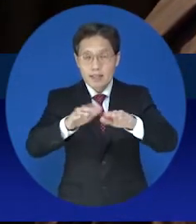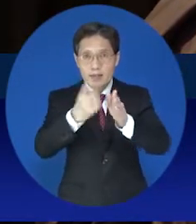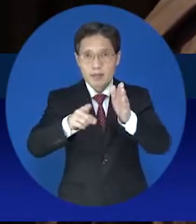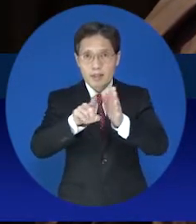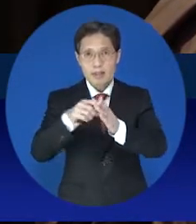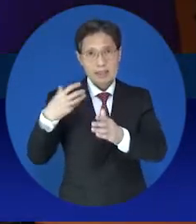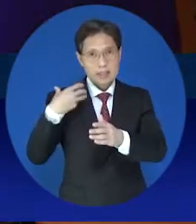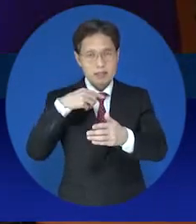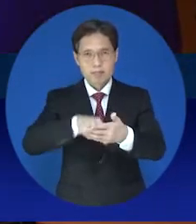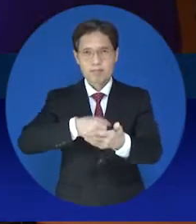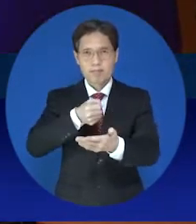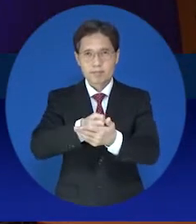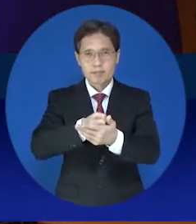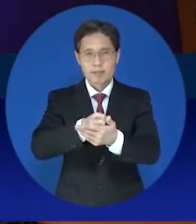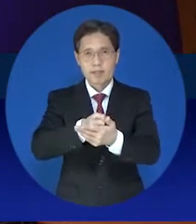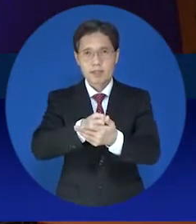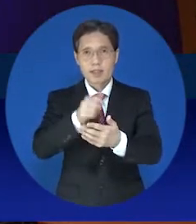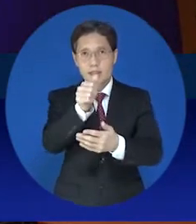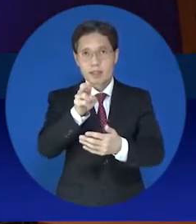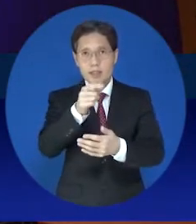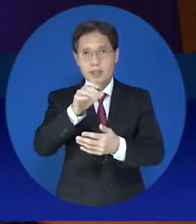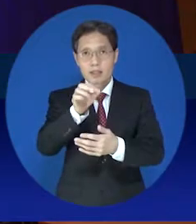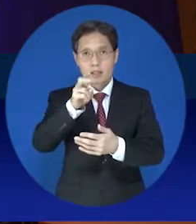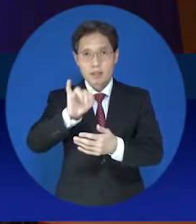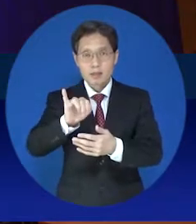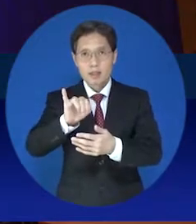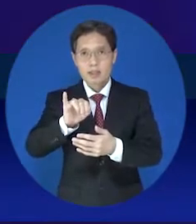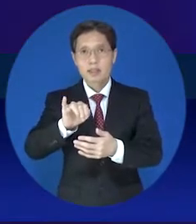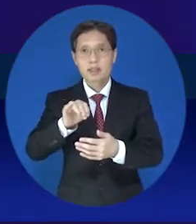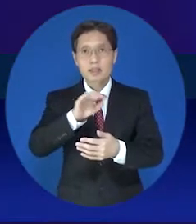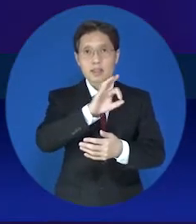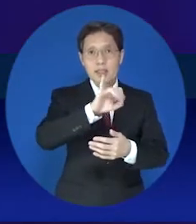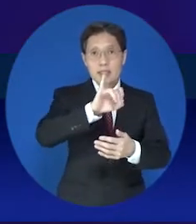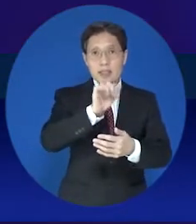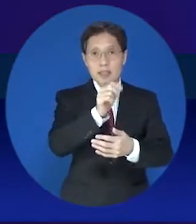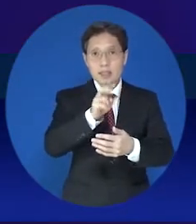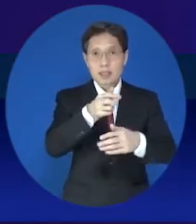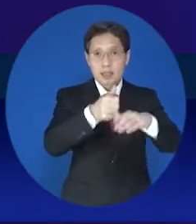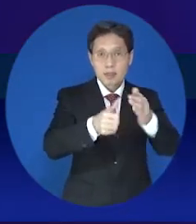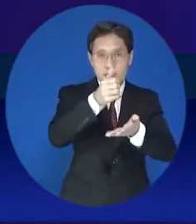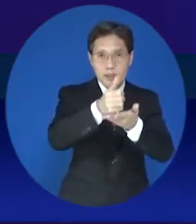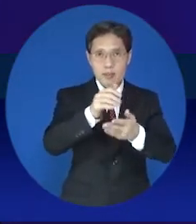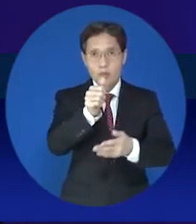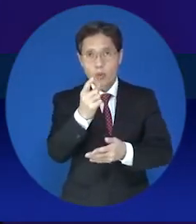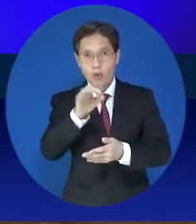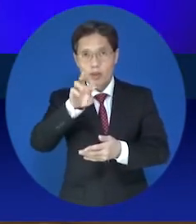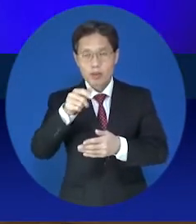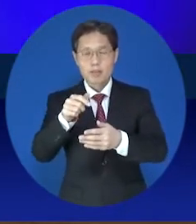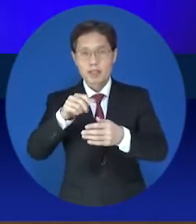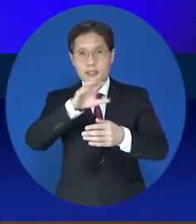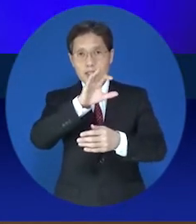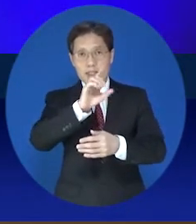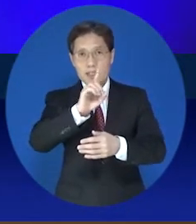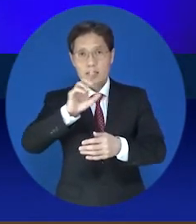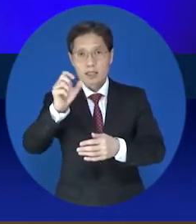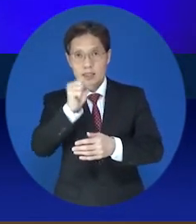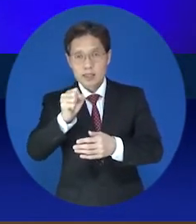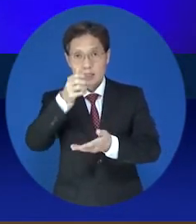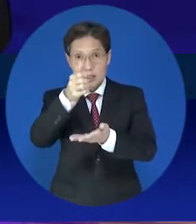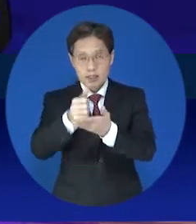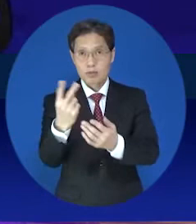다짐했습니다 이날 현 영미 주식회사 이현 대표이사와 홍 정자 ds 산업 대표가 대 구 광 역 시 장